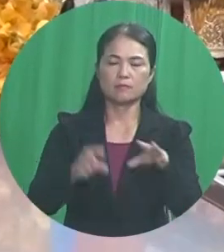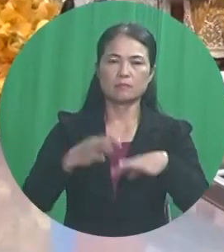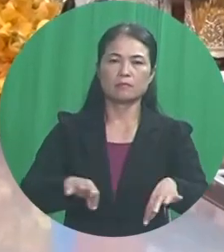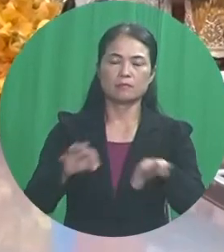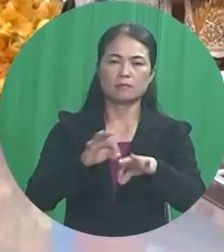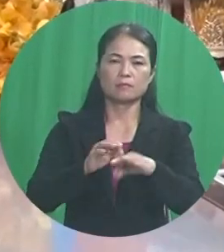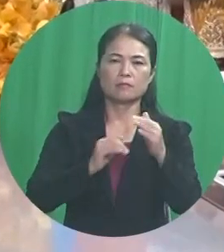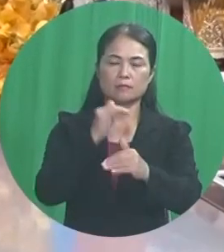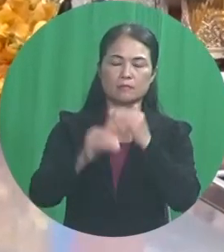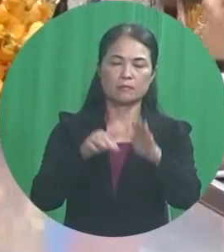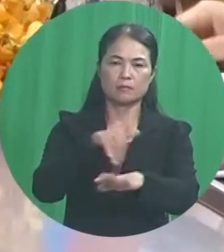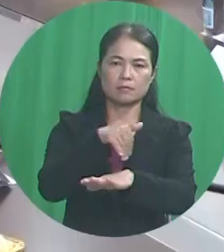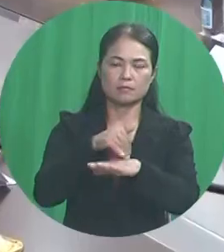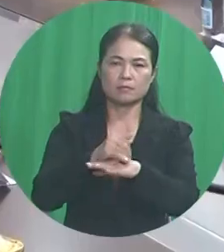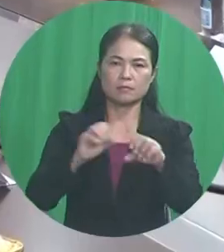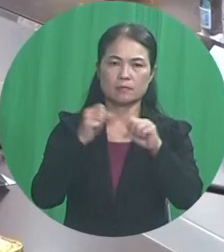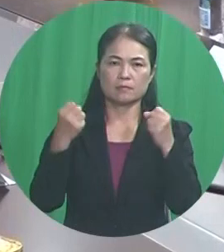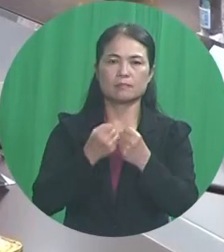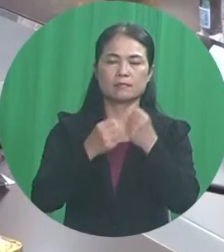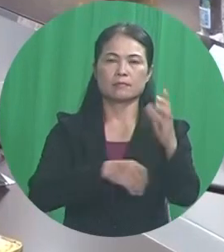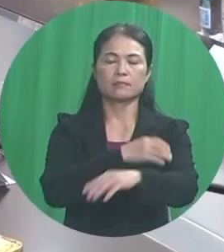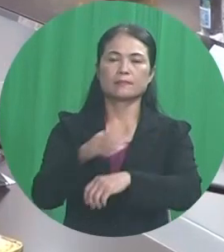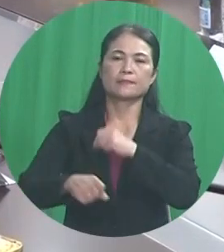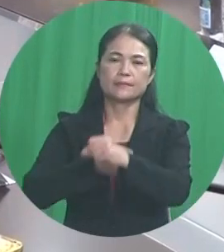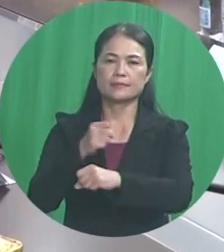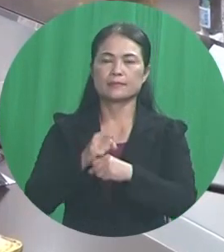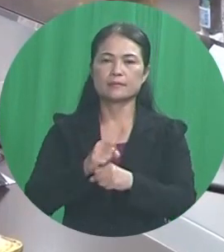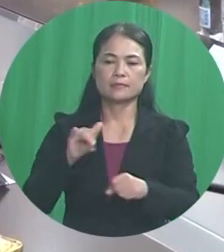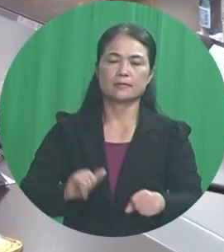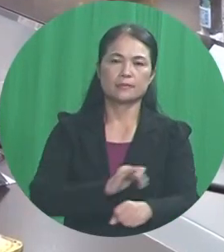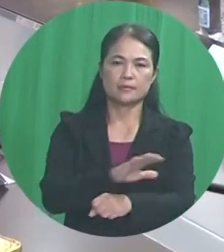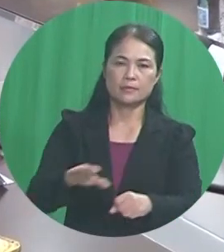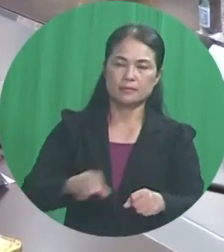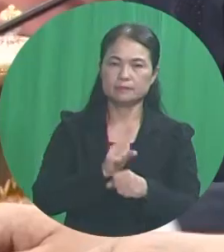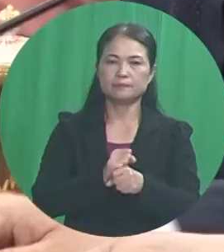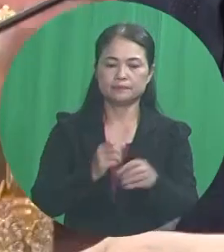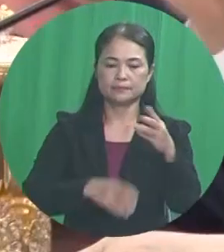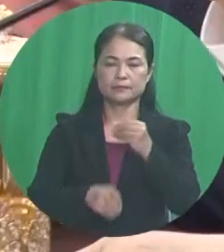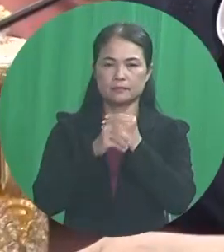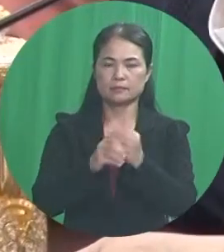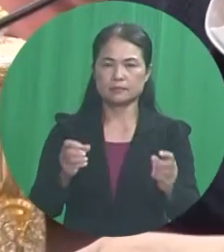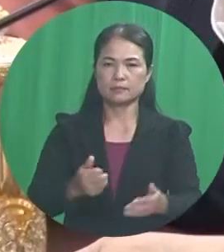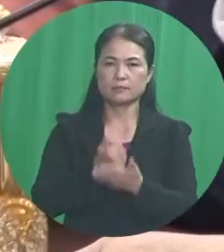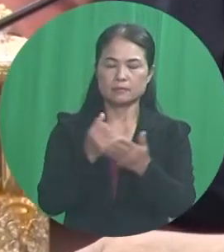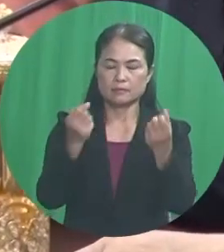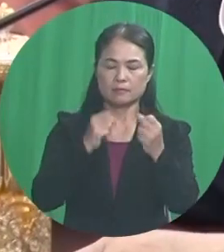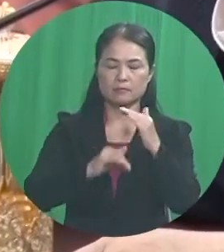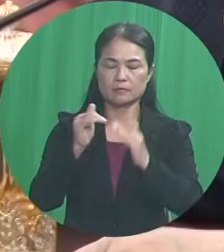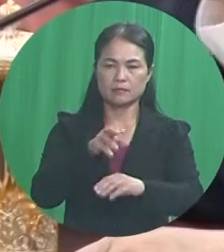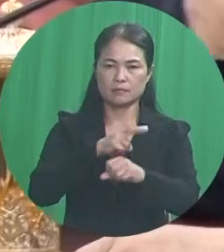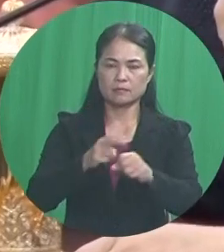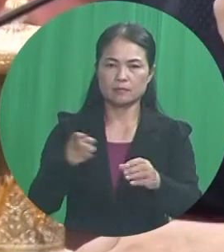ខាន់ក្នុងការអភិវឌ្ឍសេដ្ឋកិច្ចសង្គមនិងហេដ្ឋារចនាសម្ព័ន្ធនៅកម្ពុជាថែមទាំងបានជួយពង្រឹងការកសាង